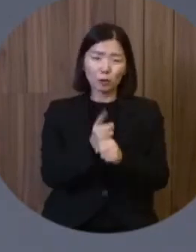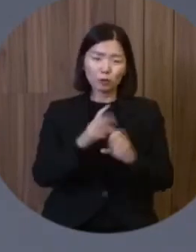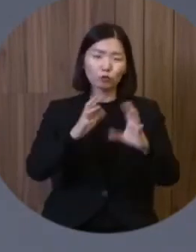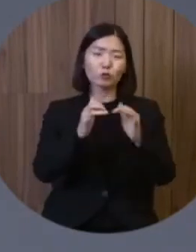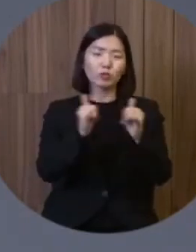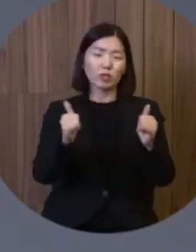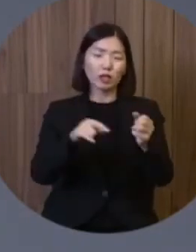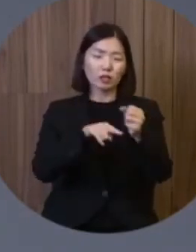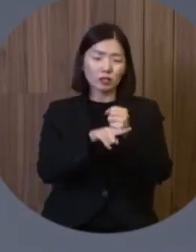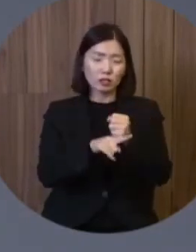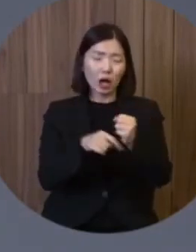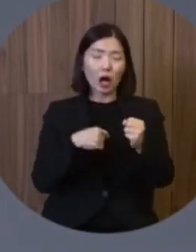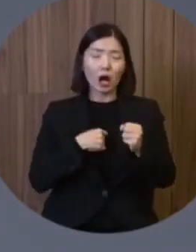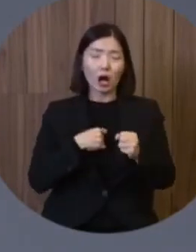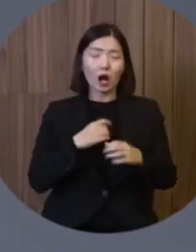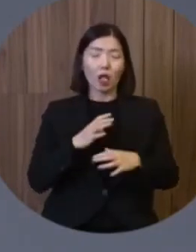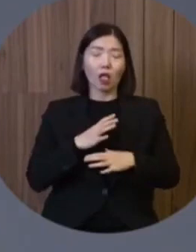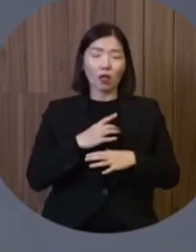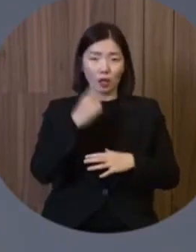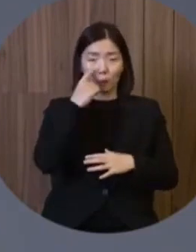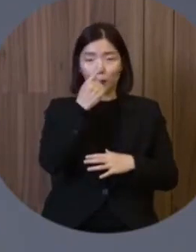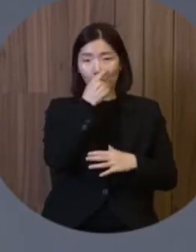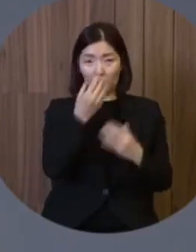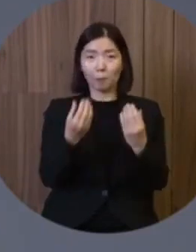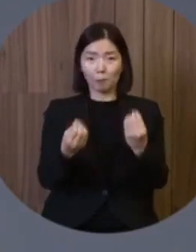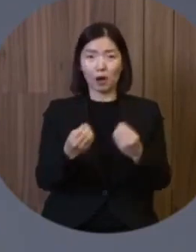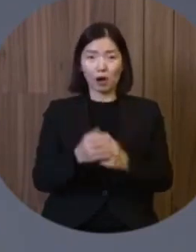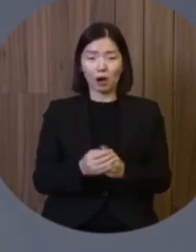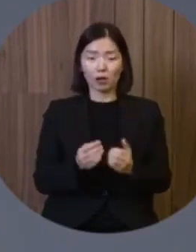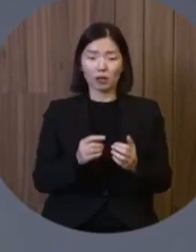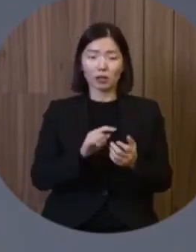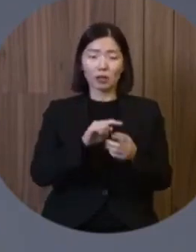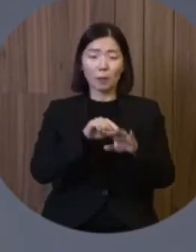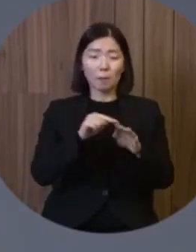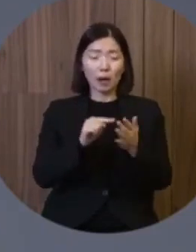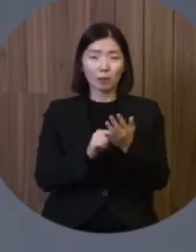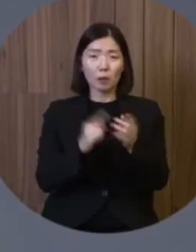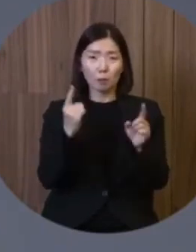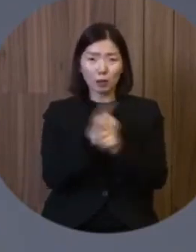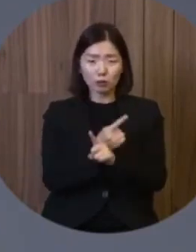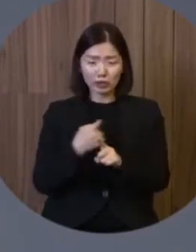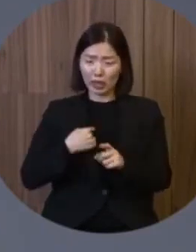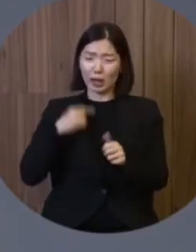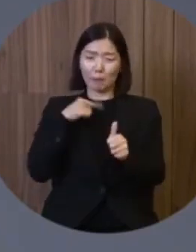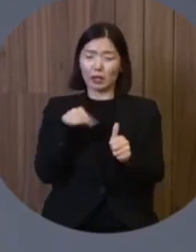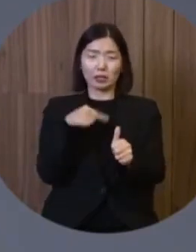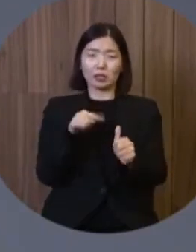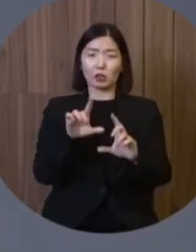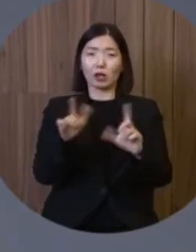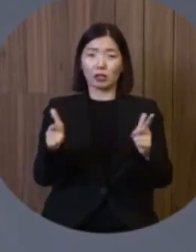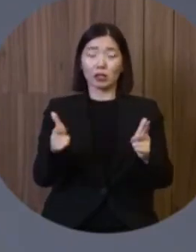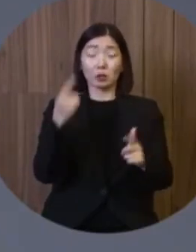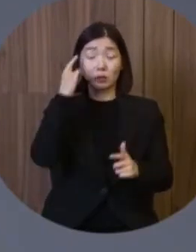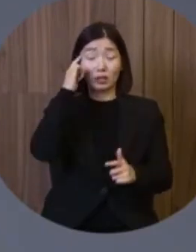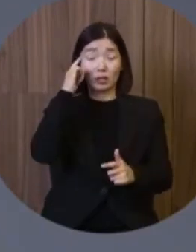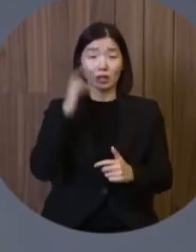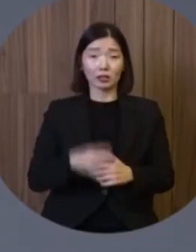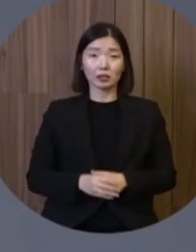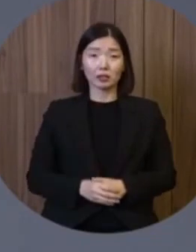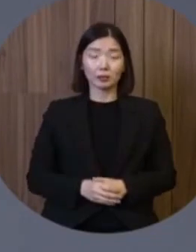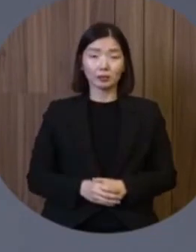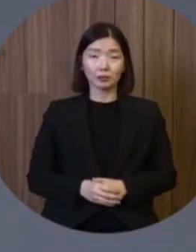뜻을 아주 무섭게 확인했습니다. 민심은 받드는 것이지 가르치는 것이 아니라고 저는